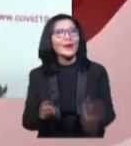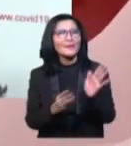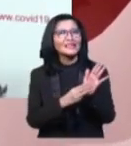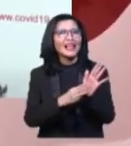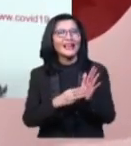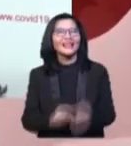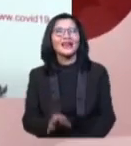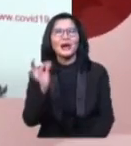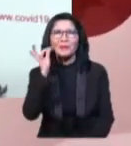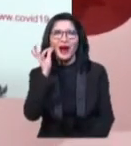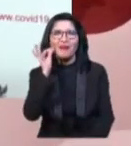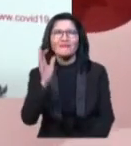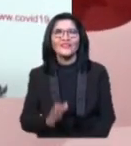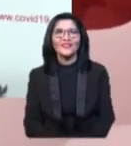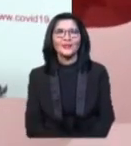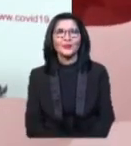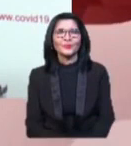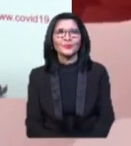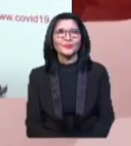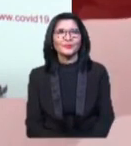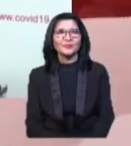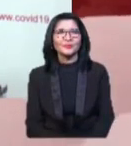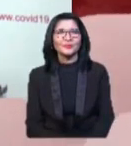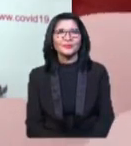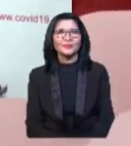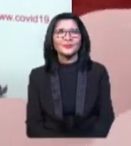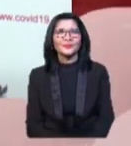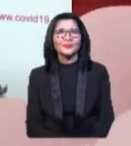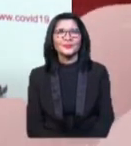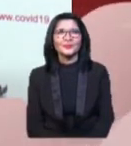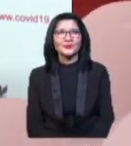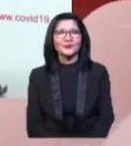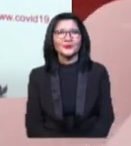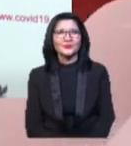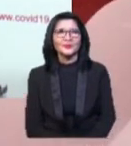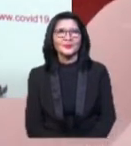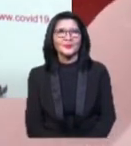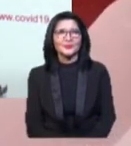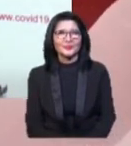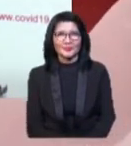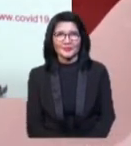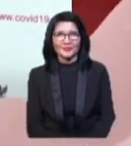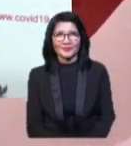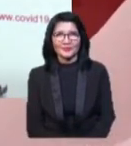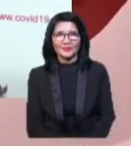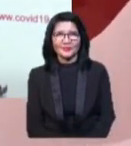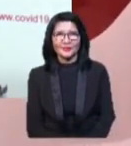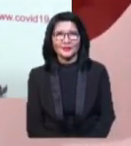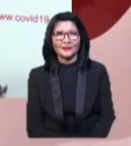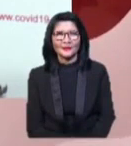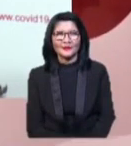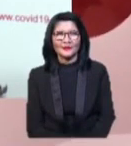Ya, nggak apa-apa. Kita boleh sambil menunggu penyelesaian trouble tersebut. Mungkin kita bisa move